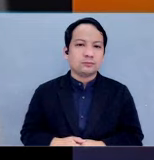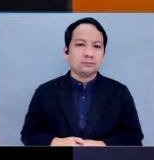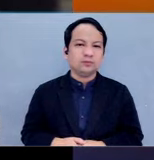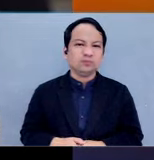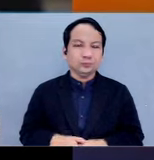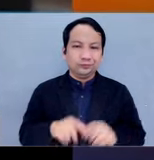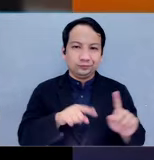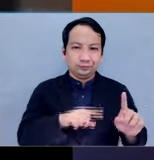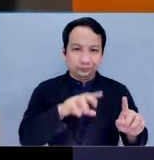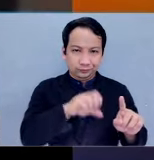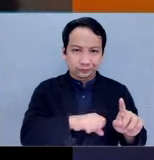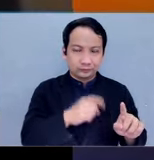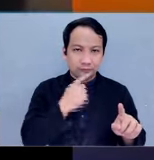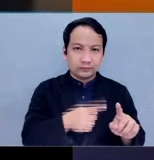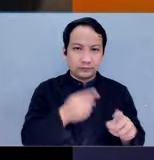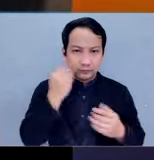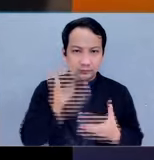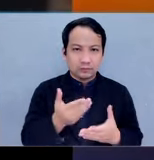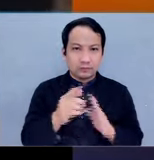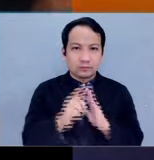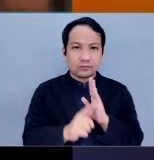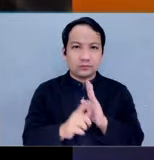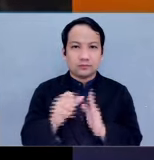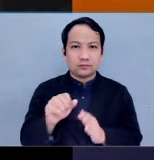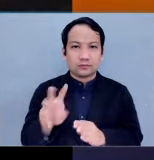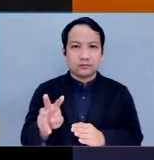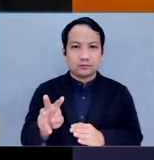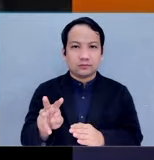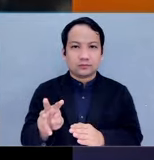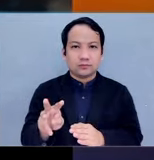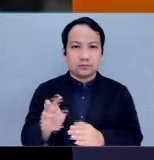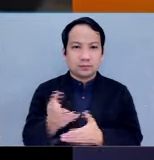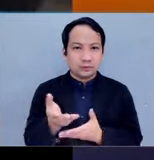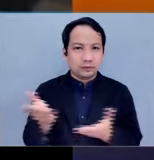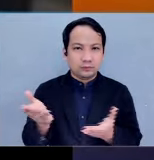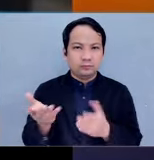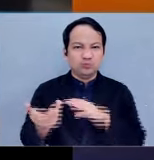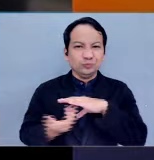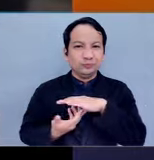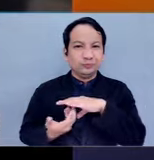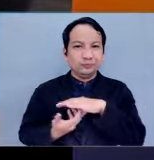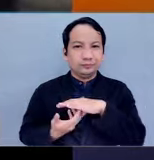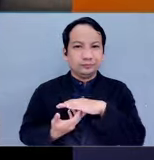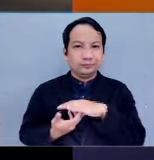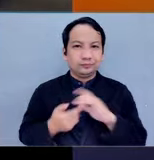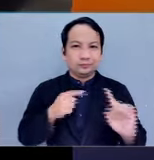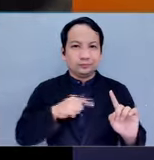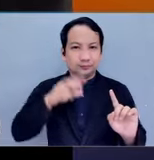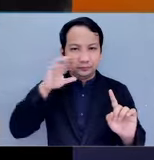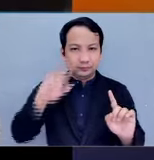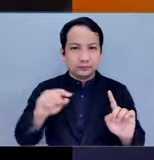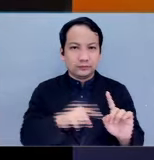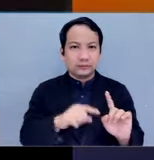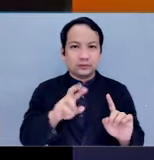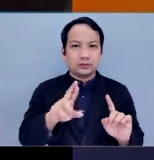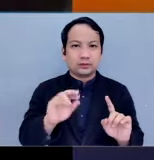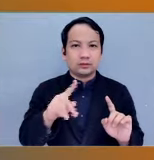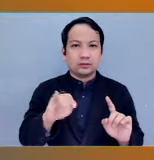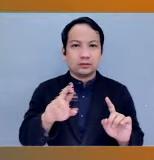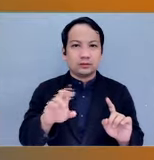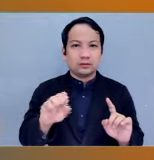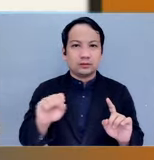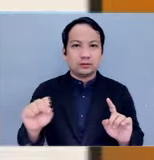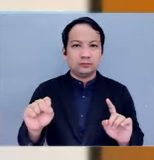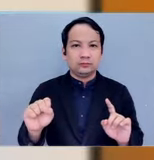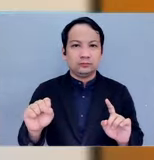matapos magpanggap umanong abogado at manghuthot ng pera sa kliyente nito. Kinilalang lalaki bilang si Robert Marquez Garcia. Sa